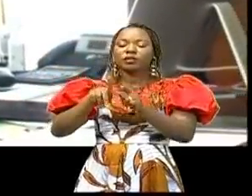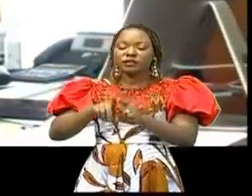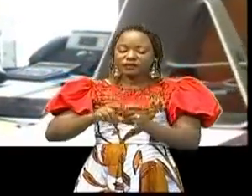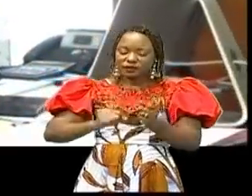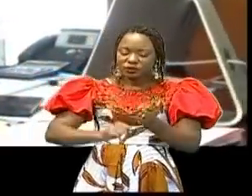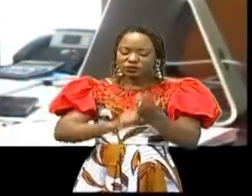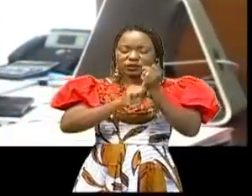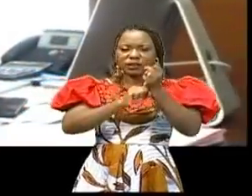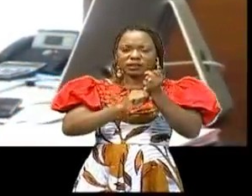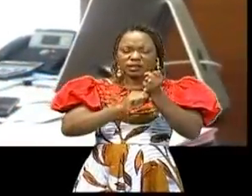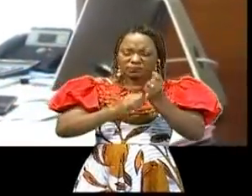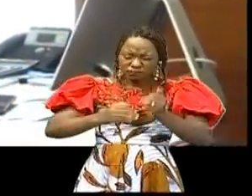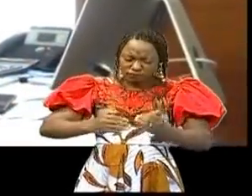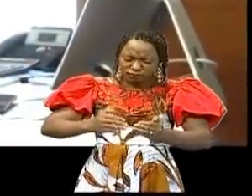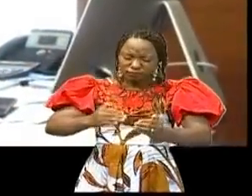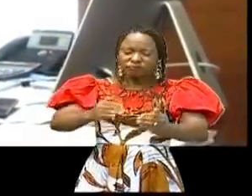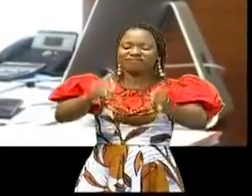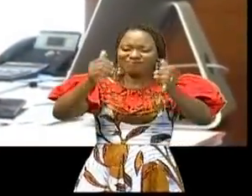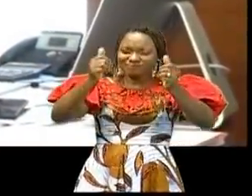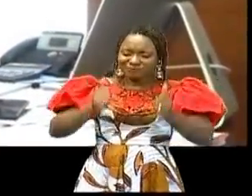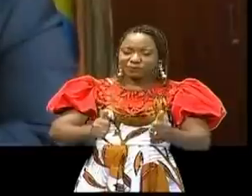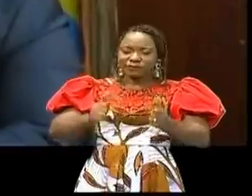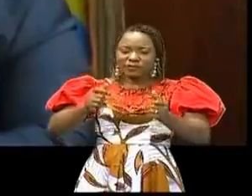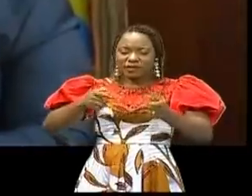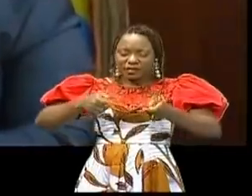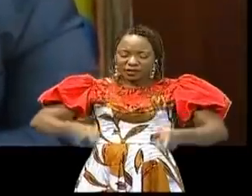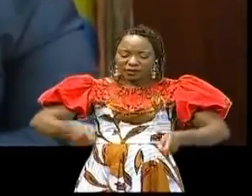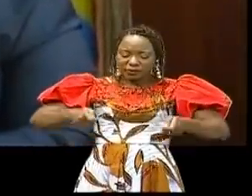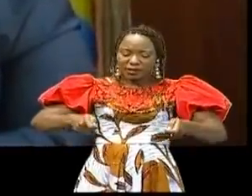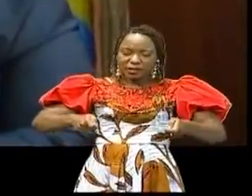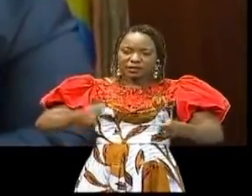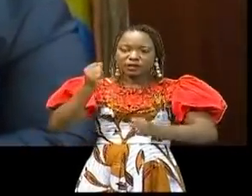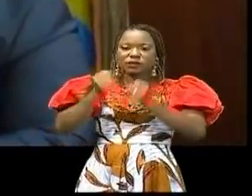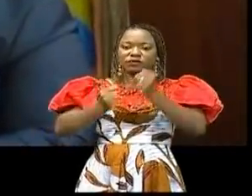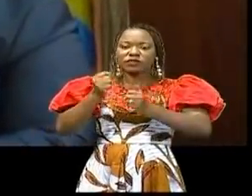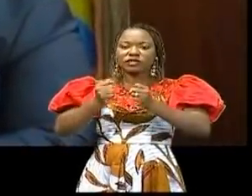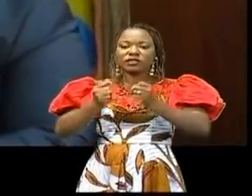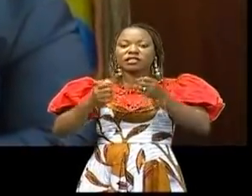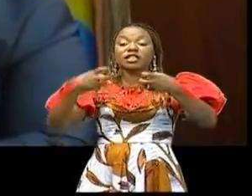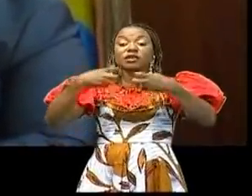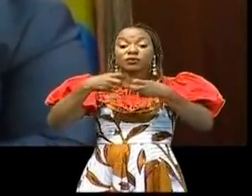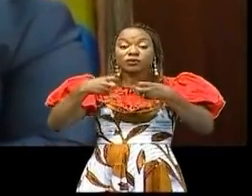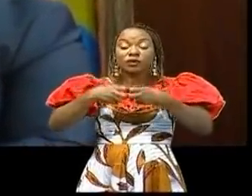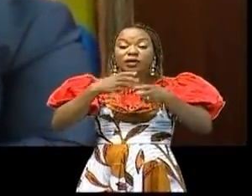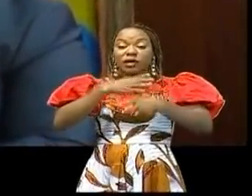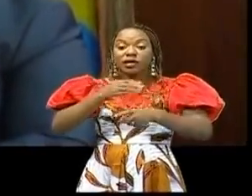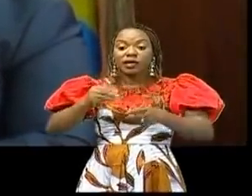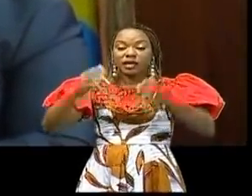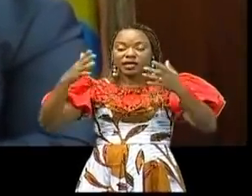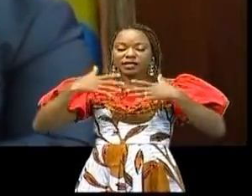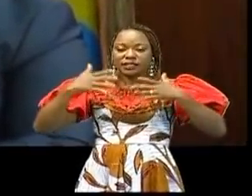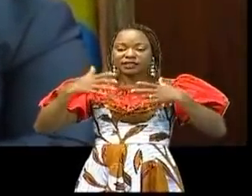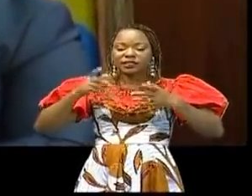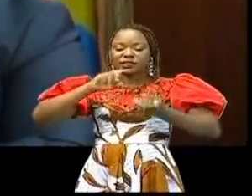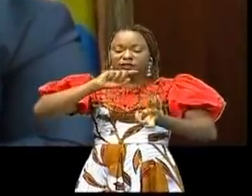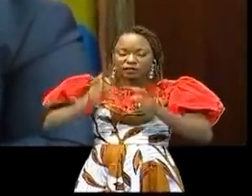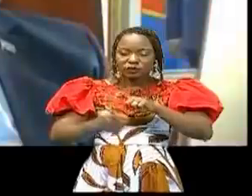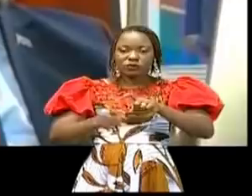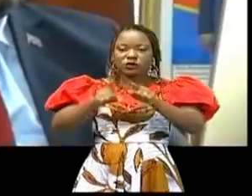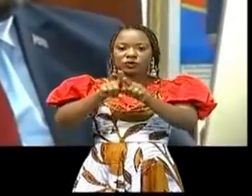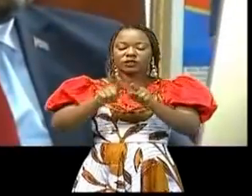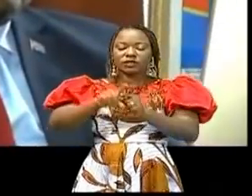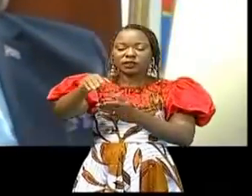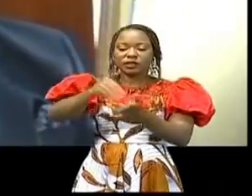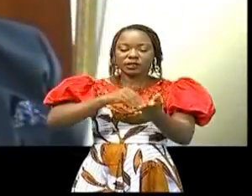valeur compétitive pour le batterie, les voitures électriques et les énergies renouvelables en Afrique. Il contribuera à